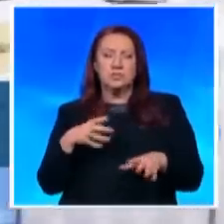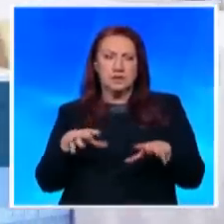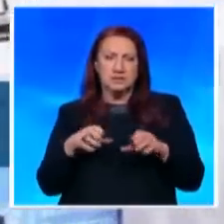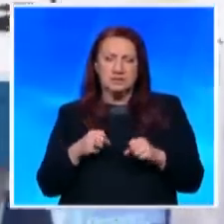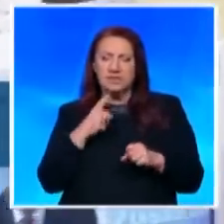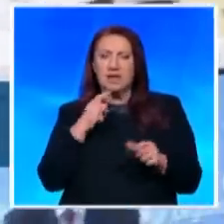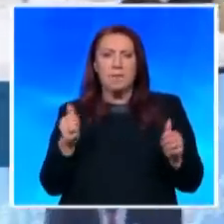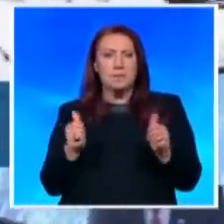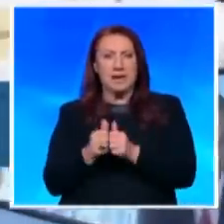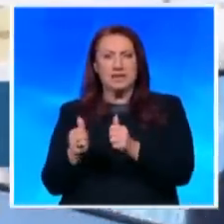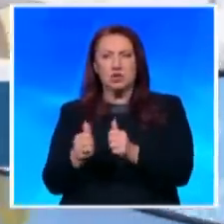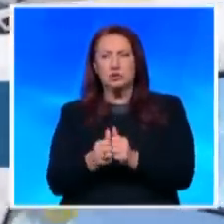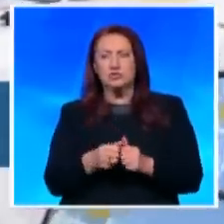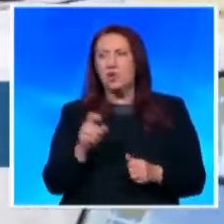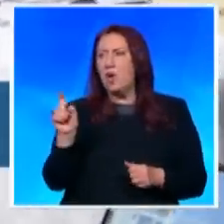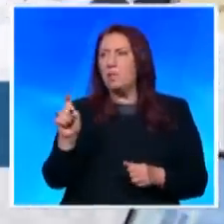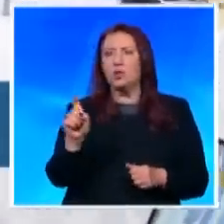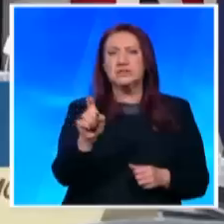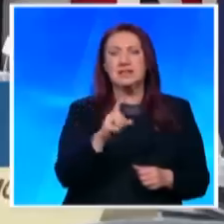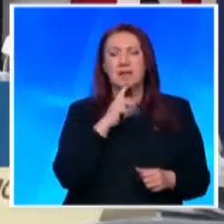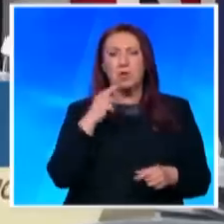инвестиции в по-слабо развитите страни.